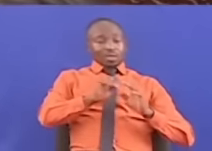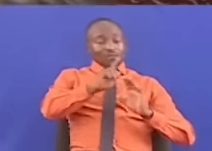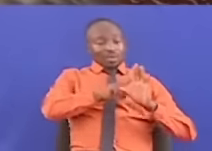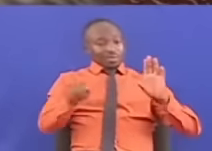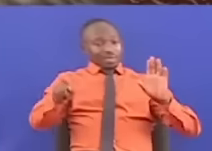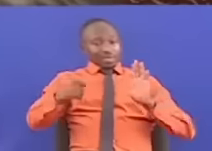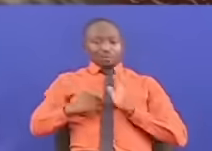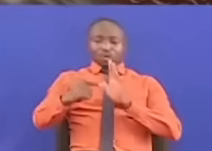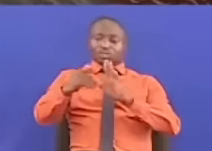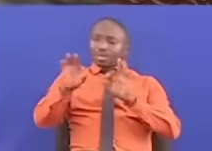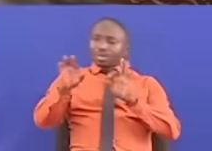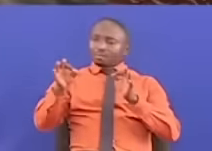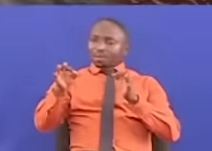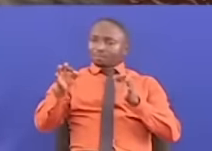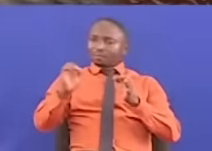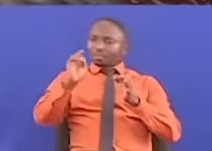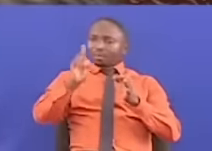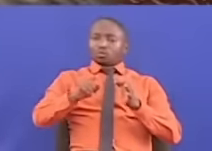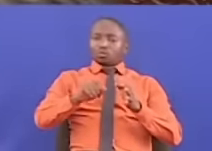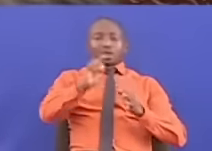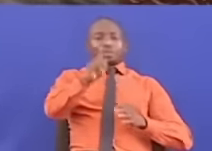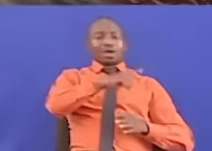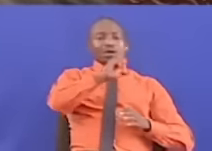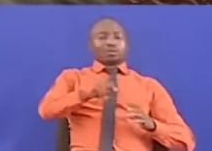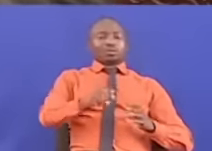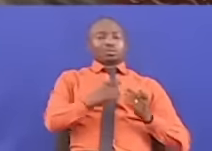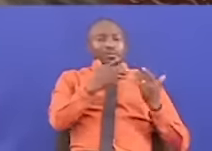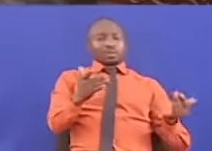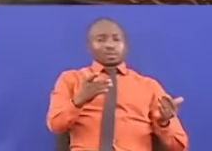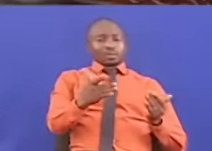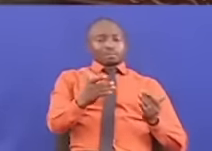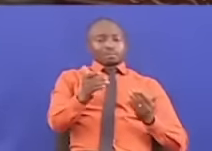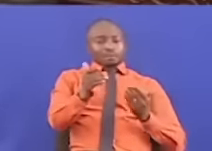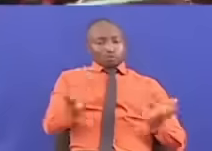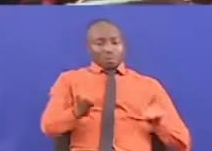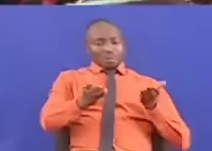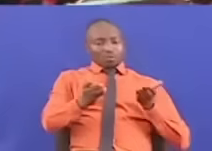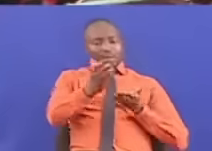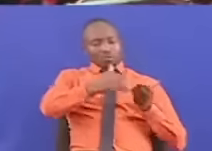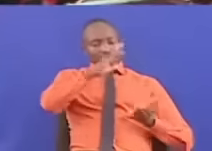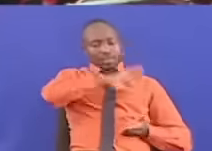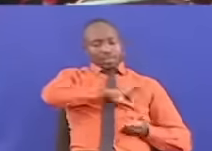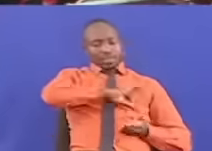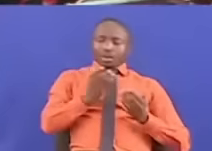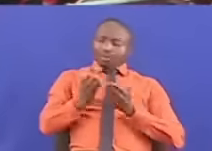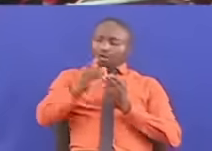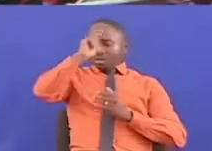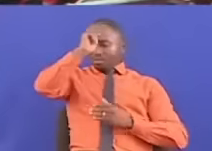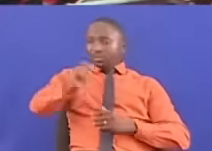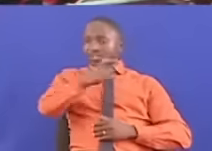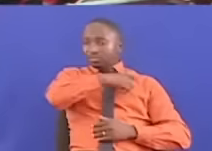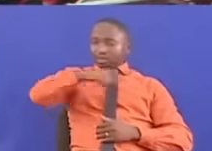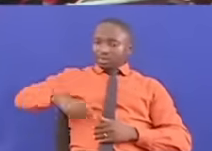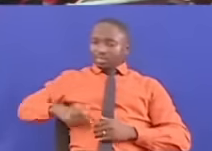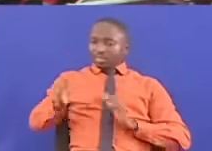wika namna amby kuna uo na upend katika ajira maeneo mbali namu meshi rais kama ile